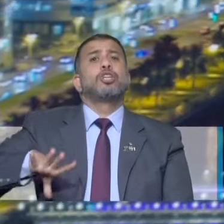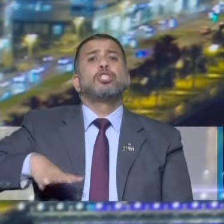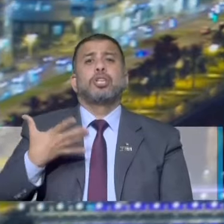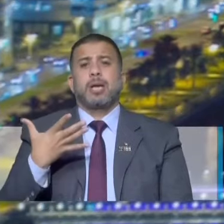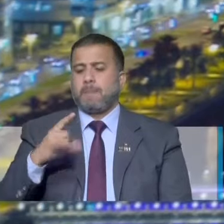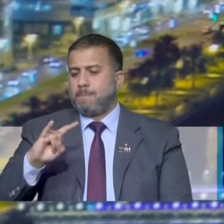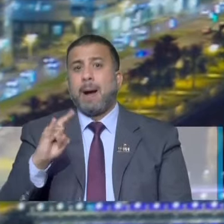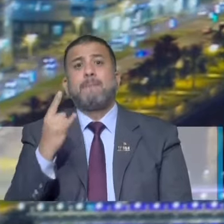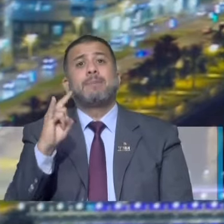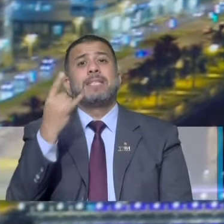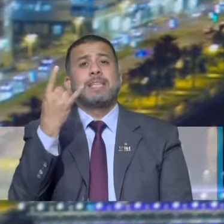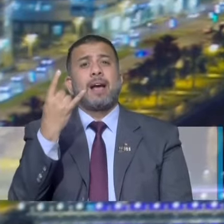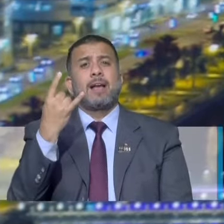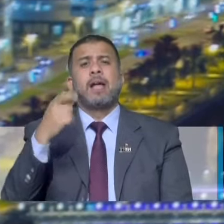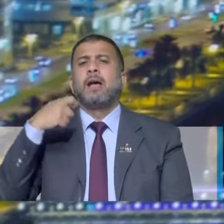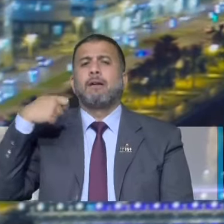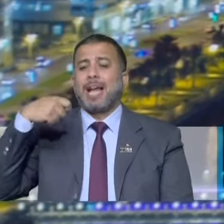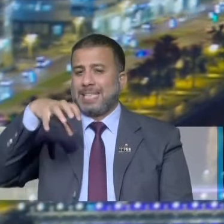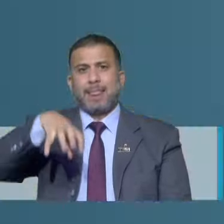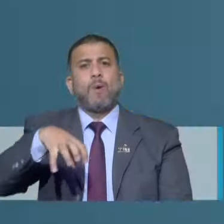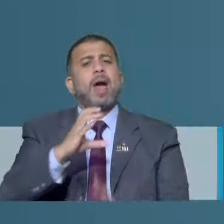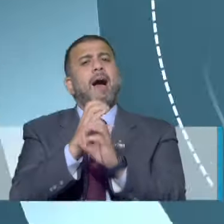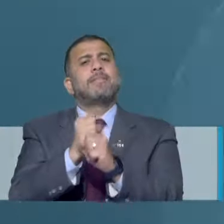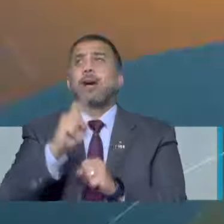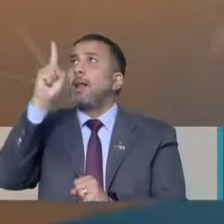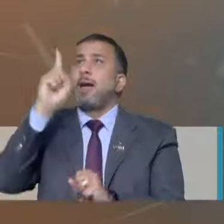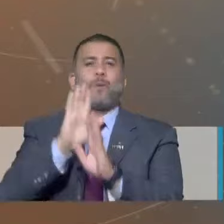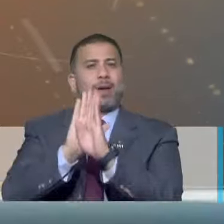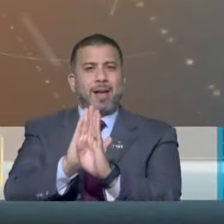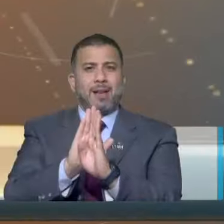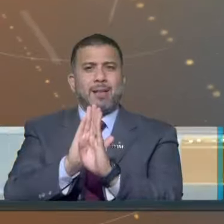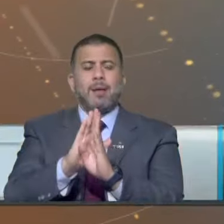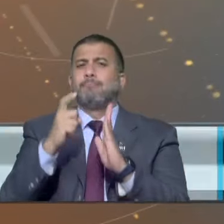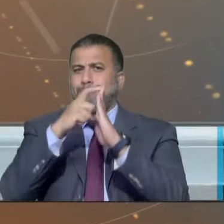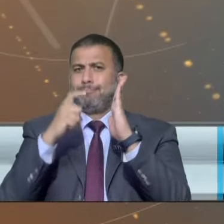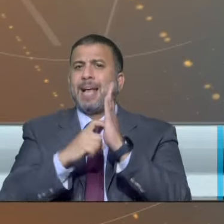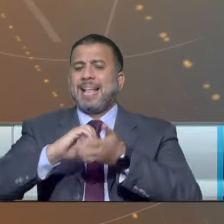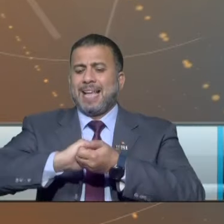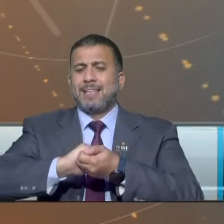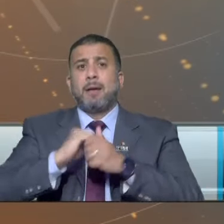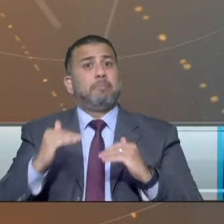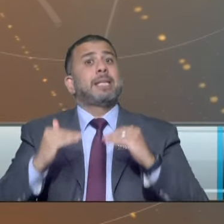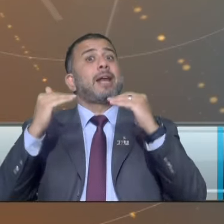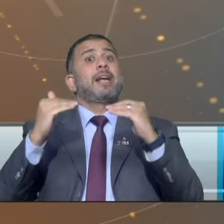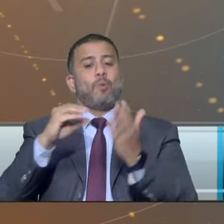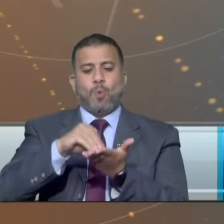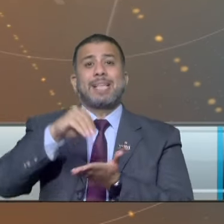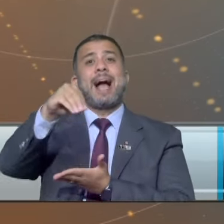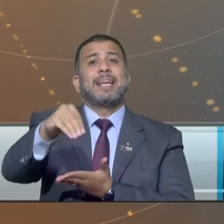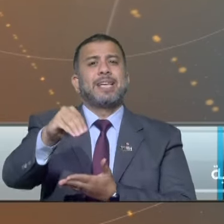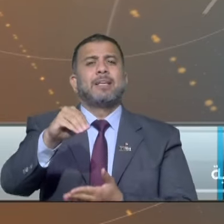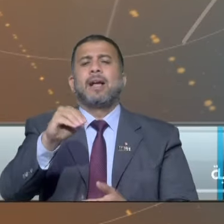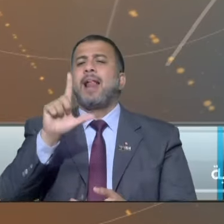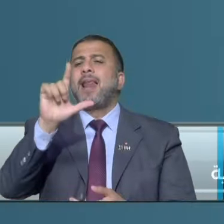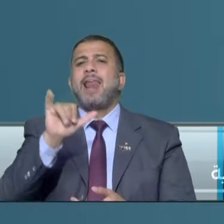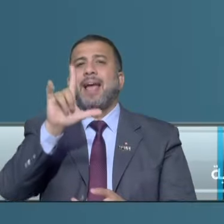اصدر صاحب السمو الشيخ محمد بن زايد الهيان رئيس الدوله حفظه الله ورعاه مرسوما اتحاديا بترقيه